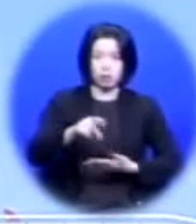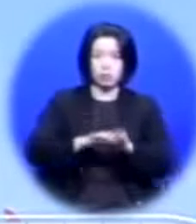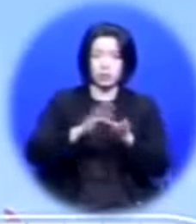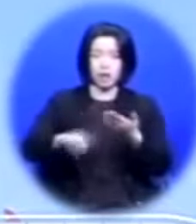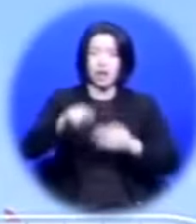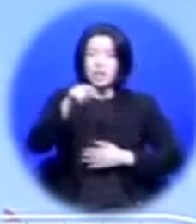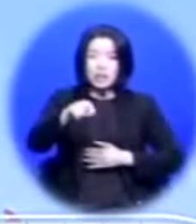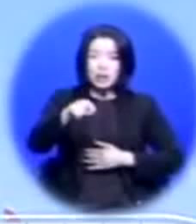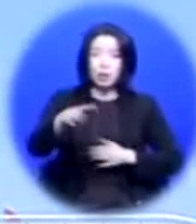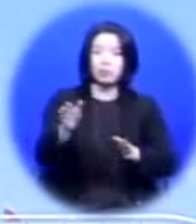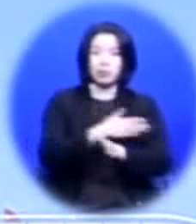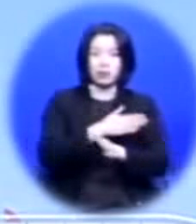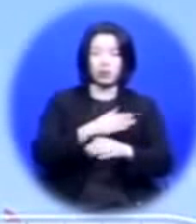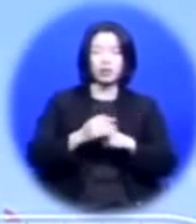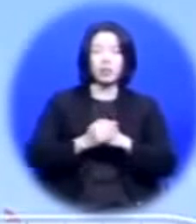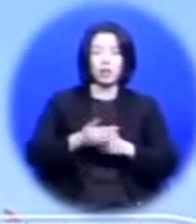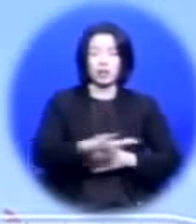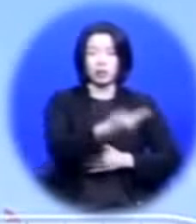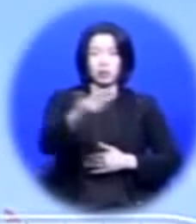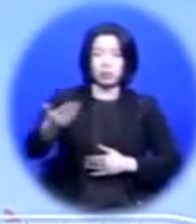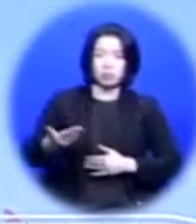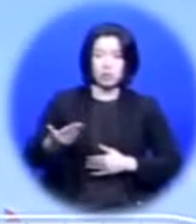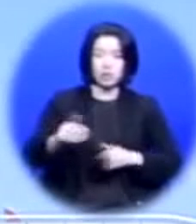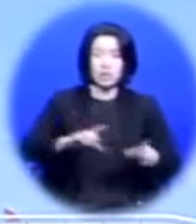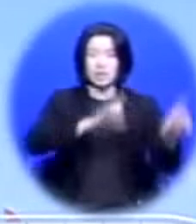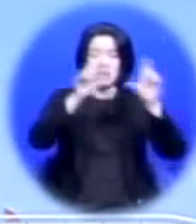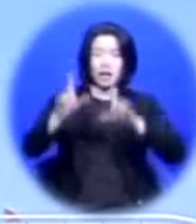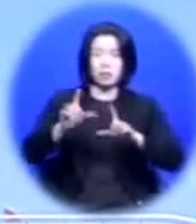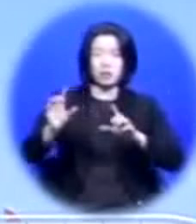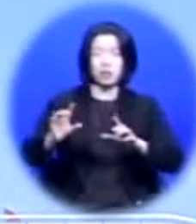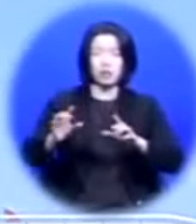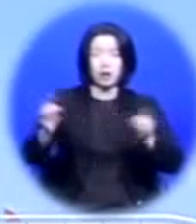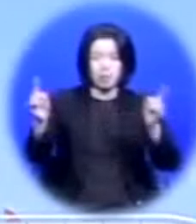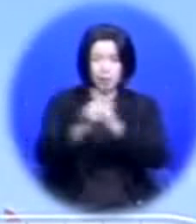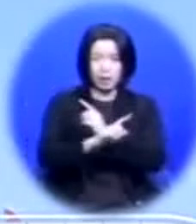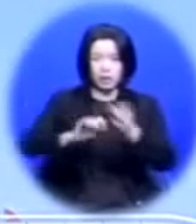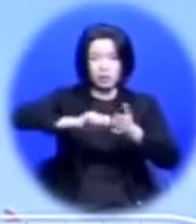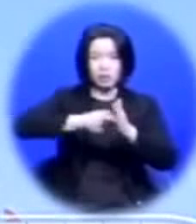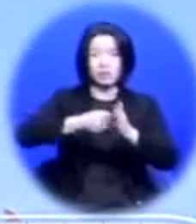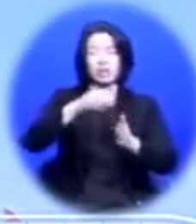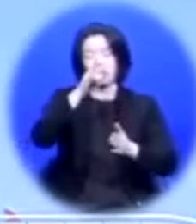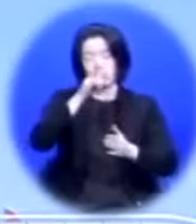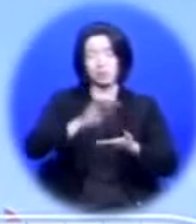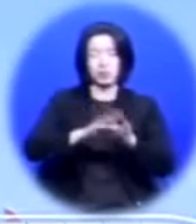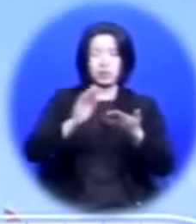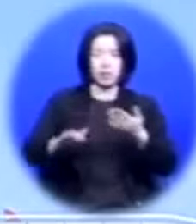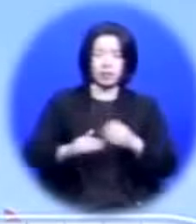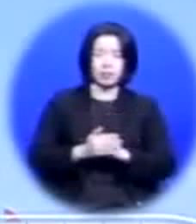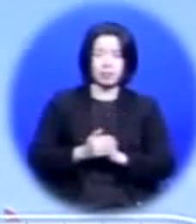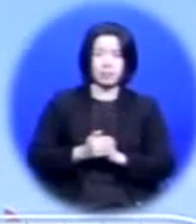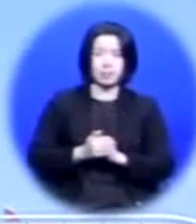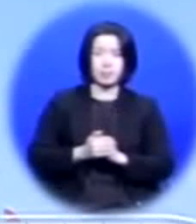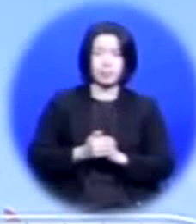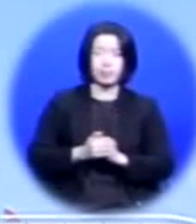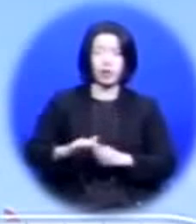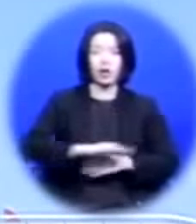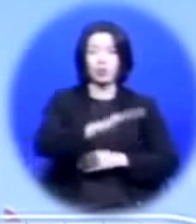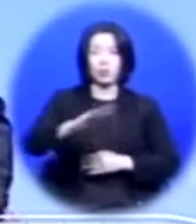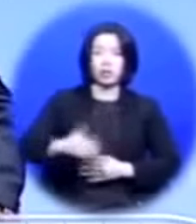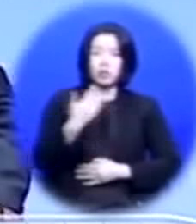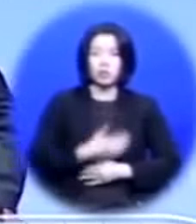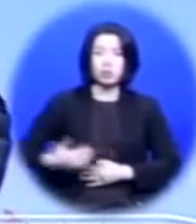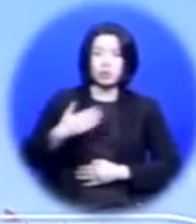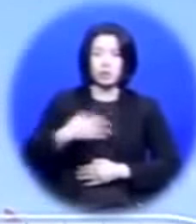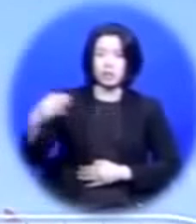거기에 여러분의 삶이 바뀌는 열쇠가 있습니다 우리는 육신을